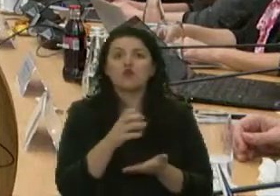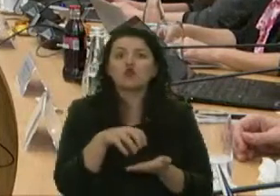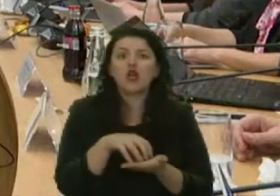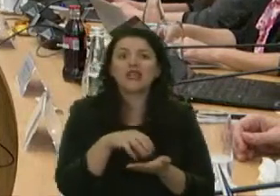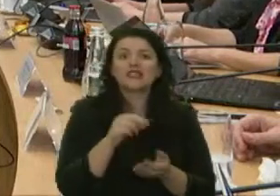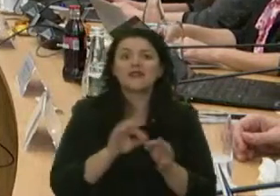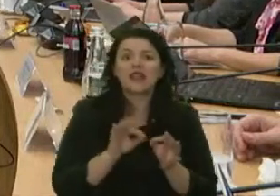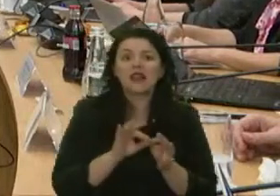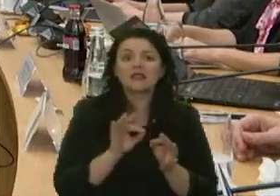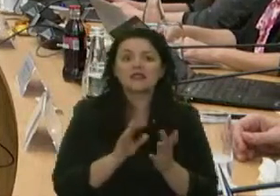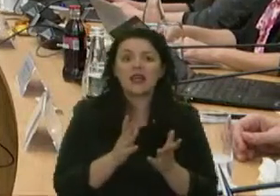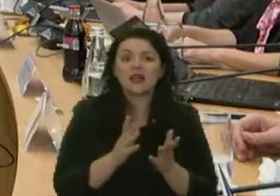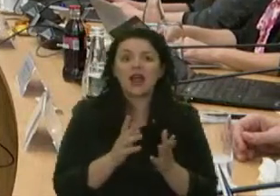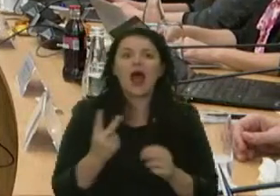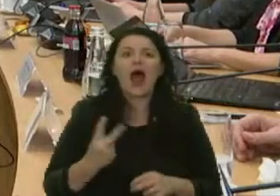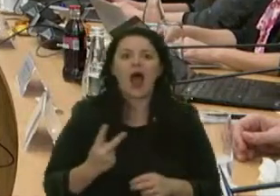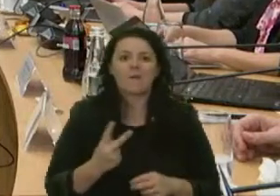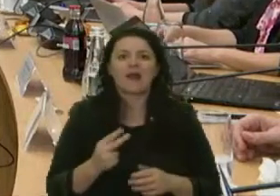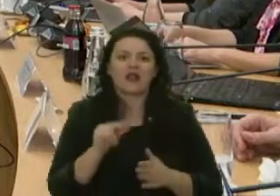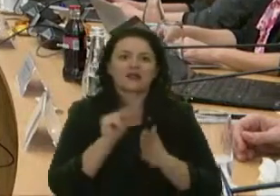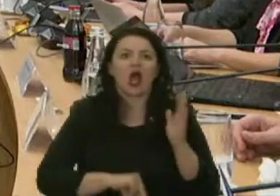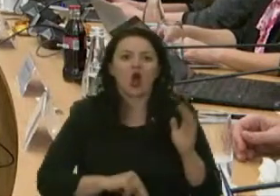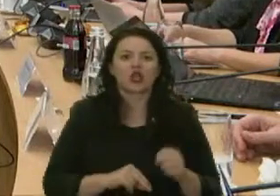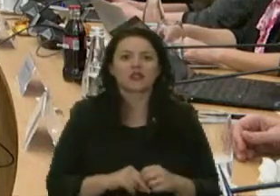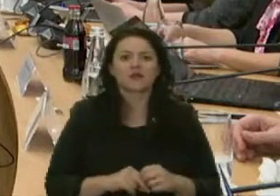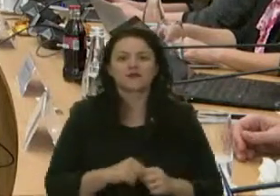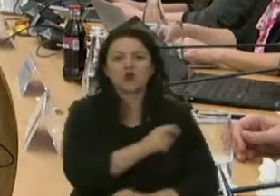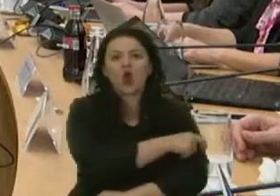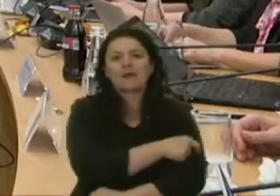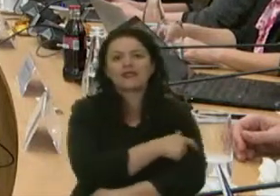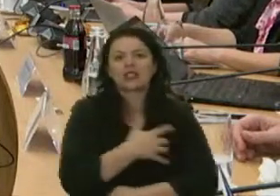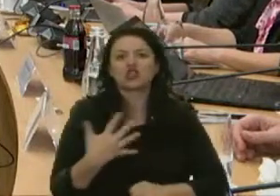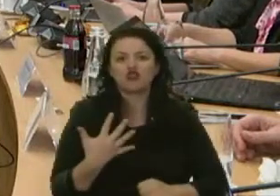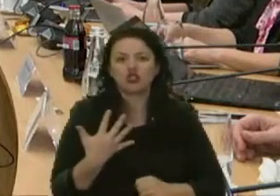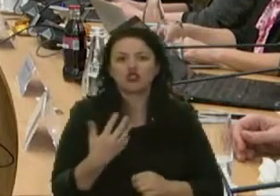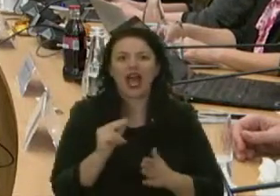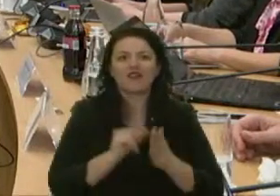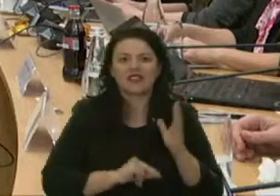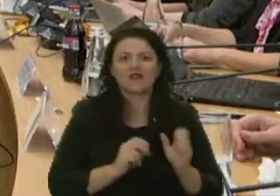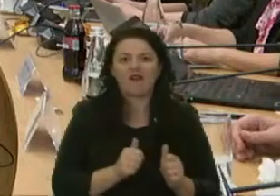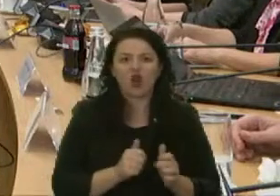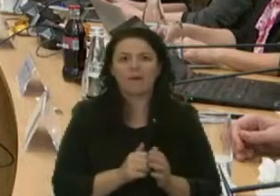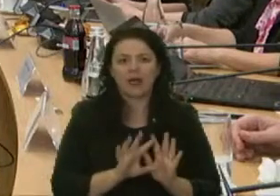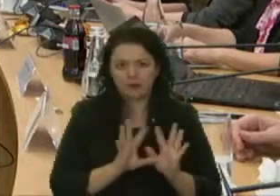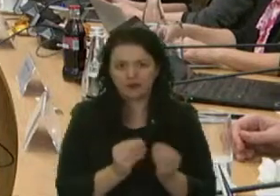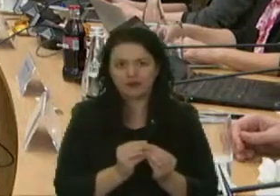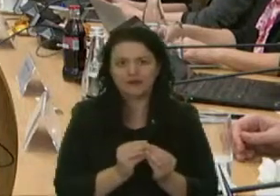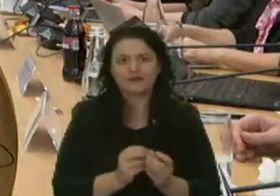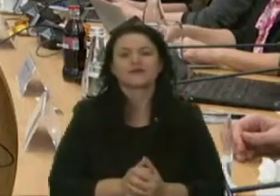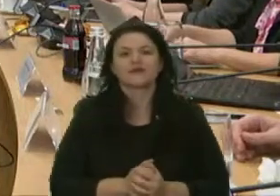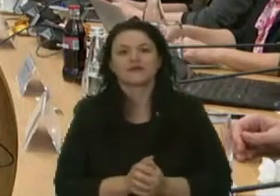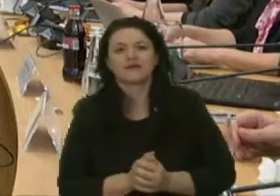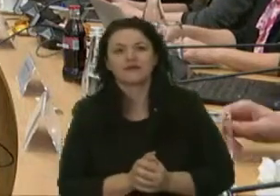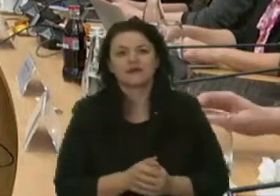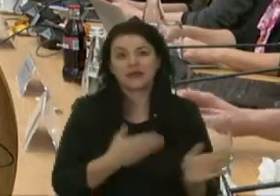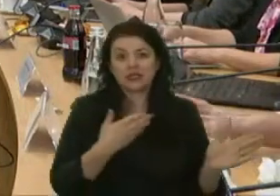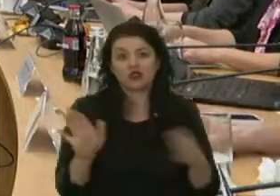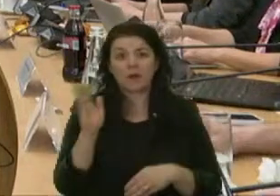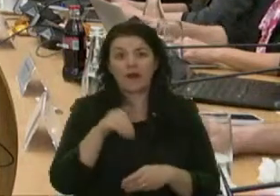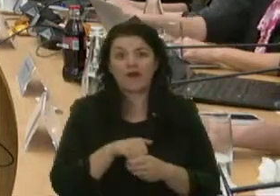favorabil dumneavastră dați în regulă Comisia c Comisia c aviz favorabil supun la vot proiectul